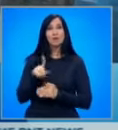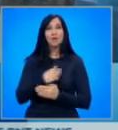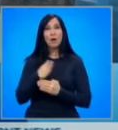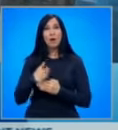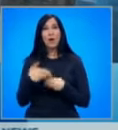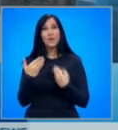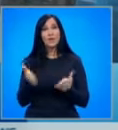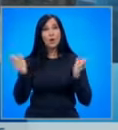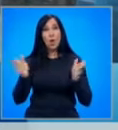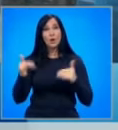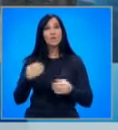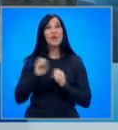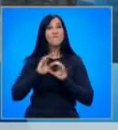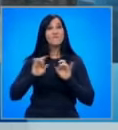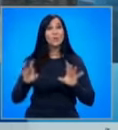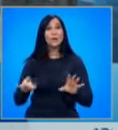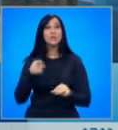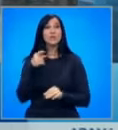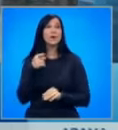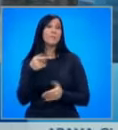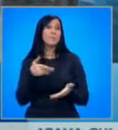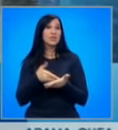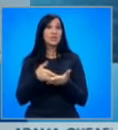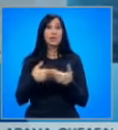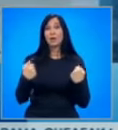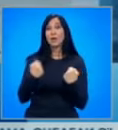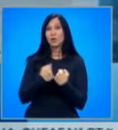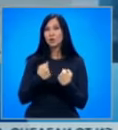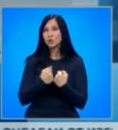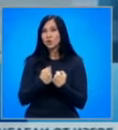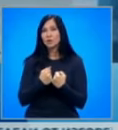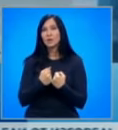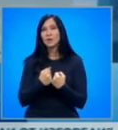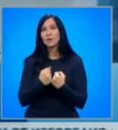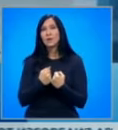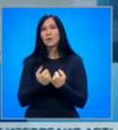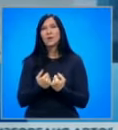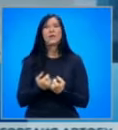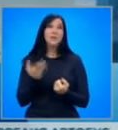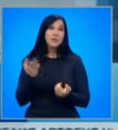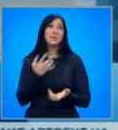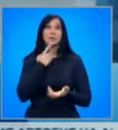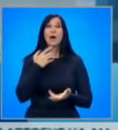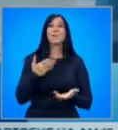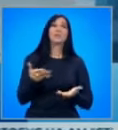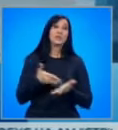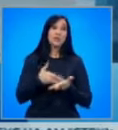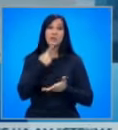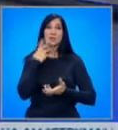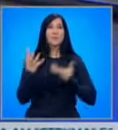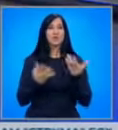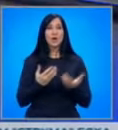дадат конкретна информација за тоа што ја предизвикало несреќата, меѓутоа и што го предизвикало пожарот.